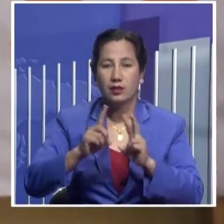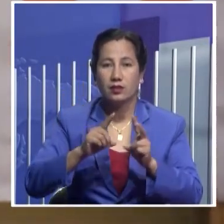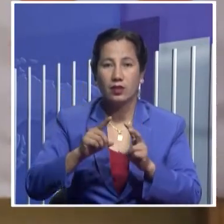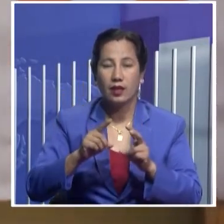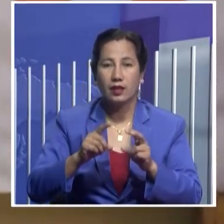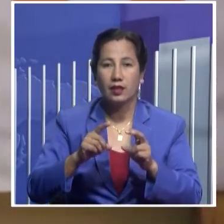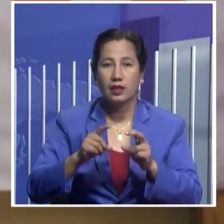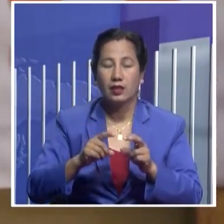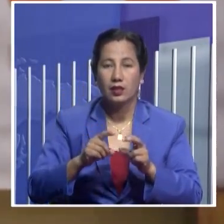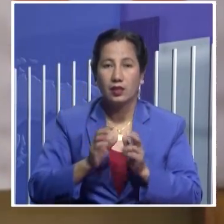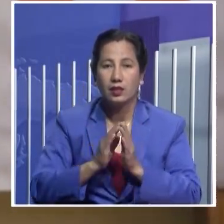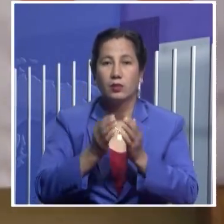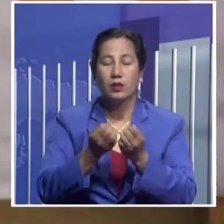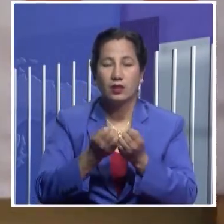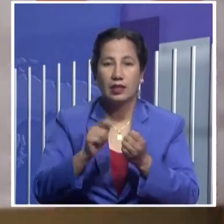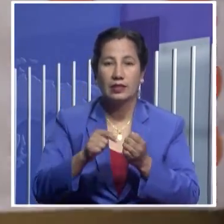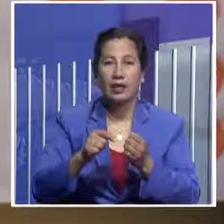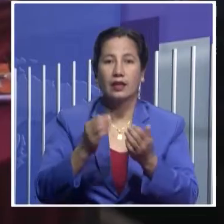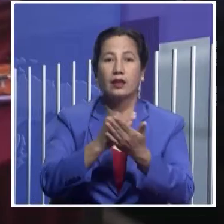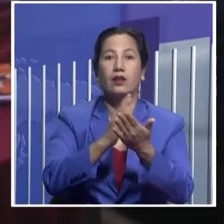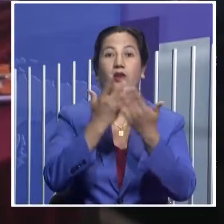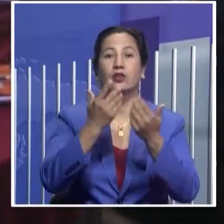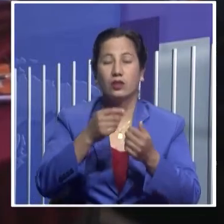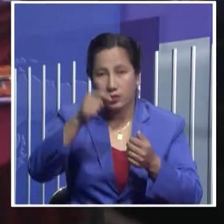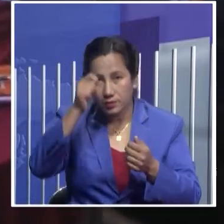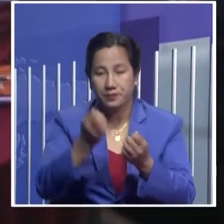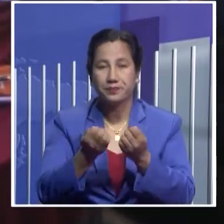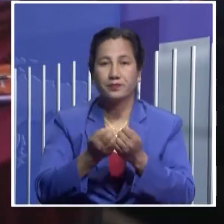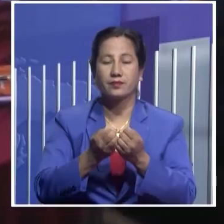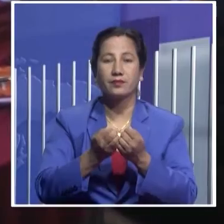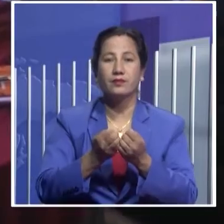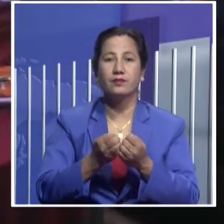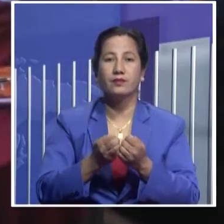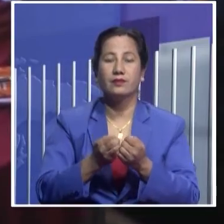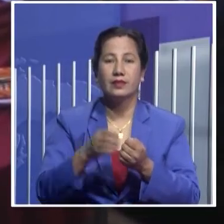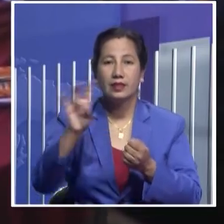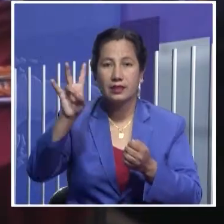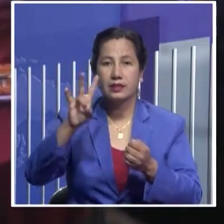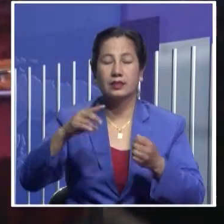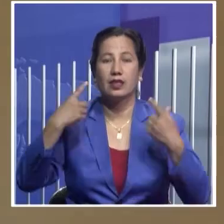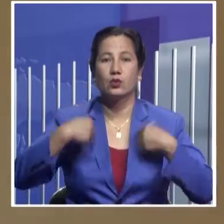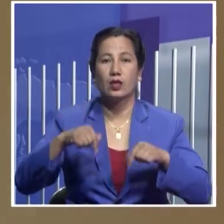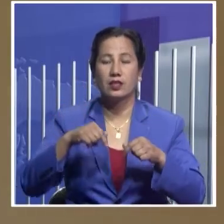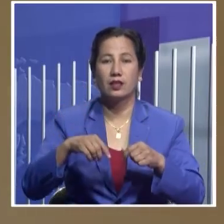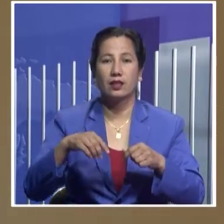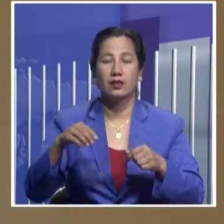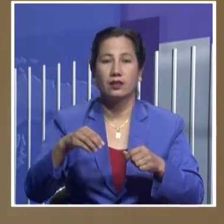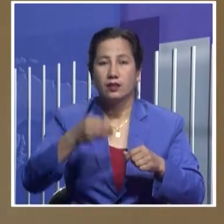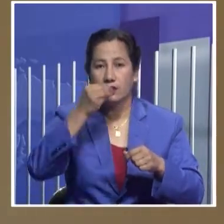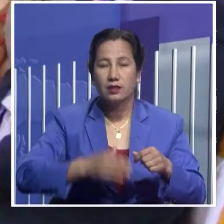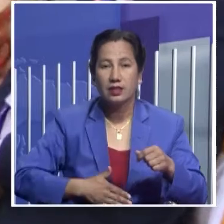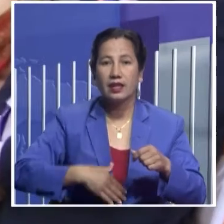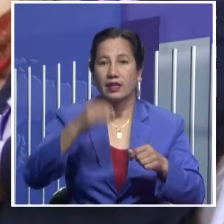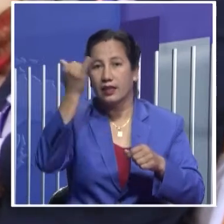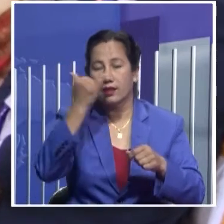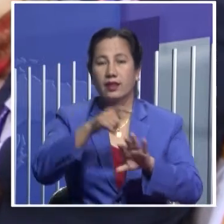गरी अलिकति नीति चाहिँ त्यस्तोलाई हामी कसरी सम्बोधन गर्नुपर्छ। प्रदेश सांसद जलपा भुषालले शिक्षा स्वास्थ्य रोजगारी पूर्वाधार पर्यटनमा